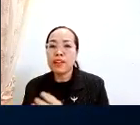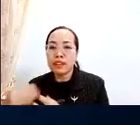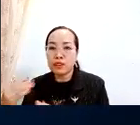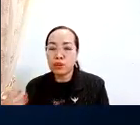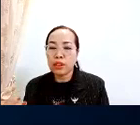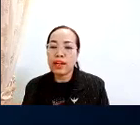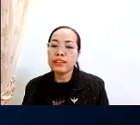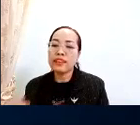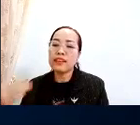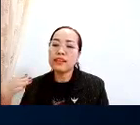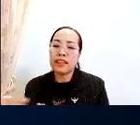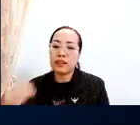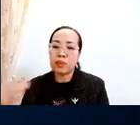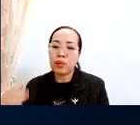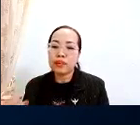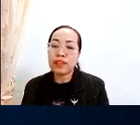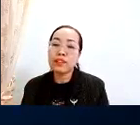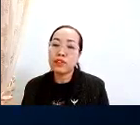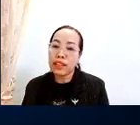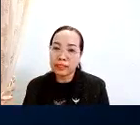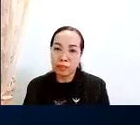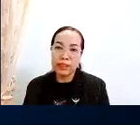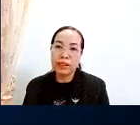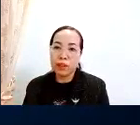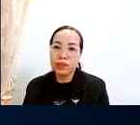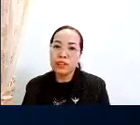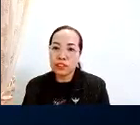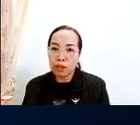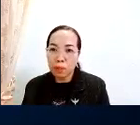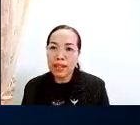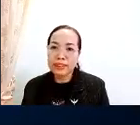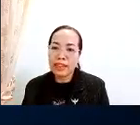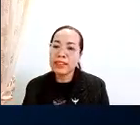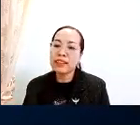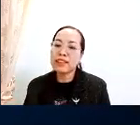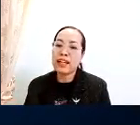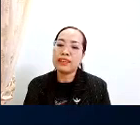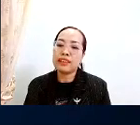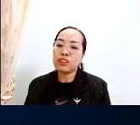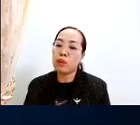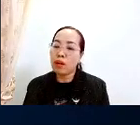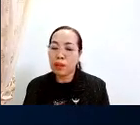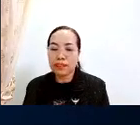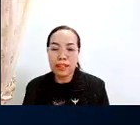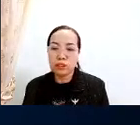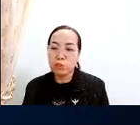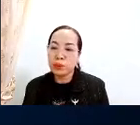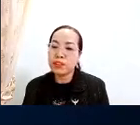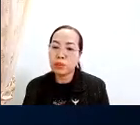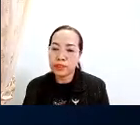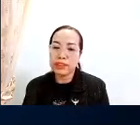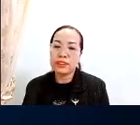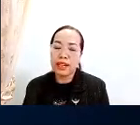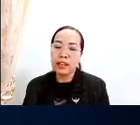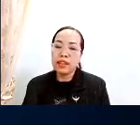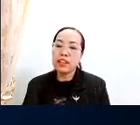hoa pi ở tệ chôn hái dương nâng tầm này non quát trời cô đang nào vậy đại quát chẳng bàn chà ní hết cứ ca đại dương squall phải để than chung vinh